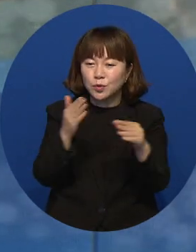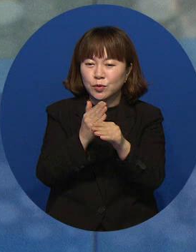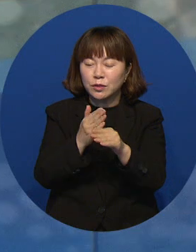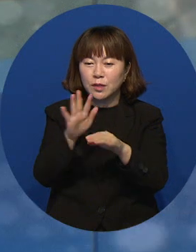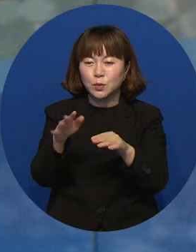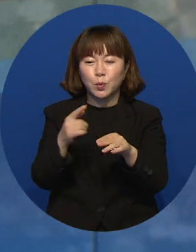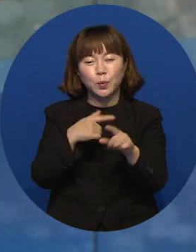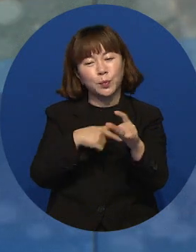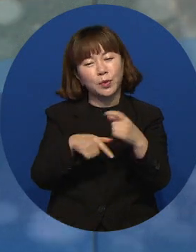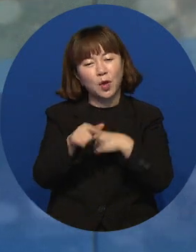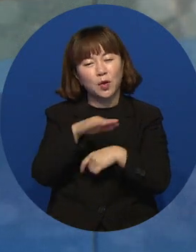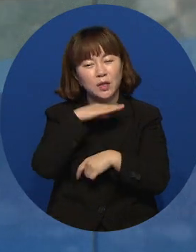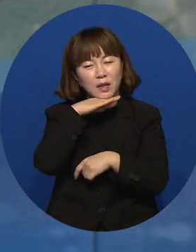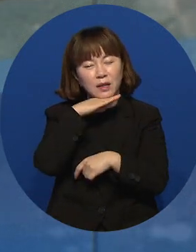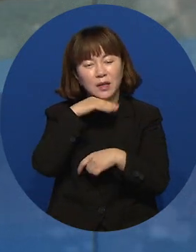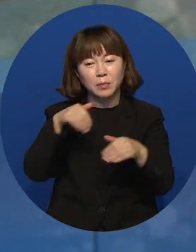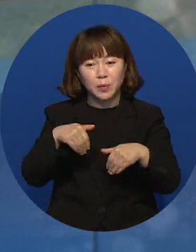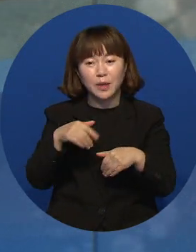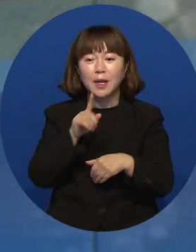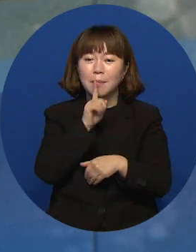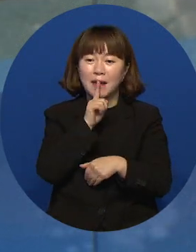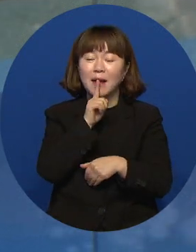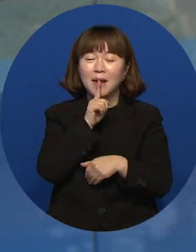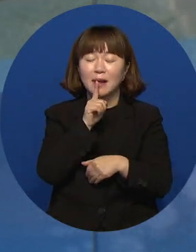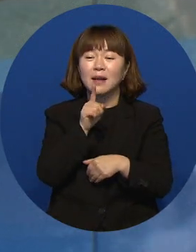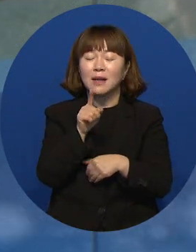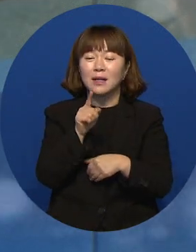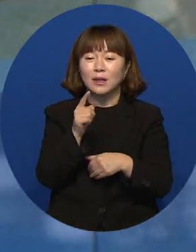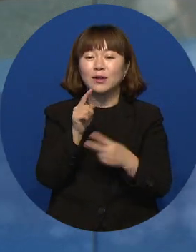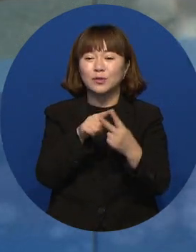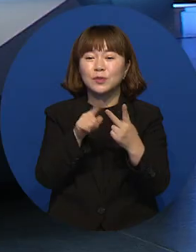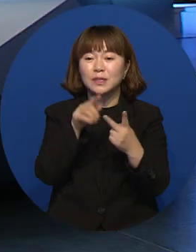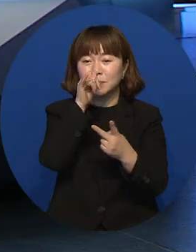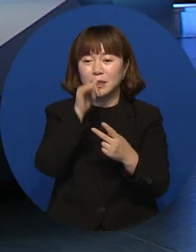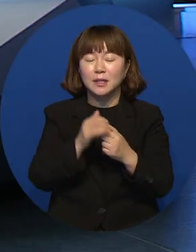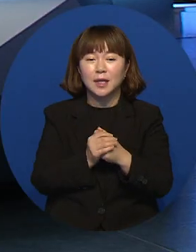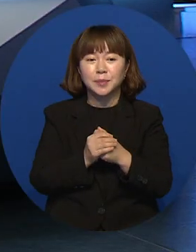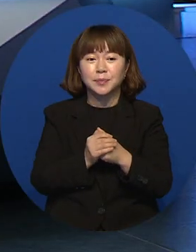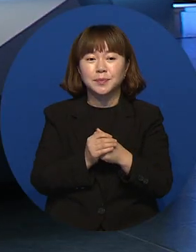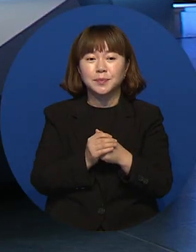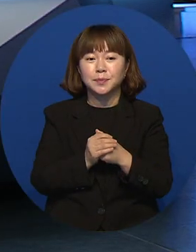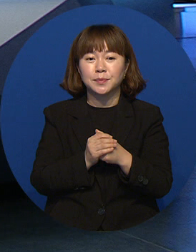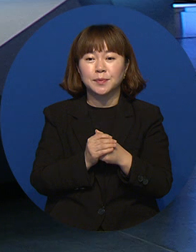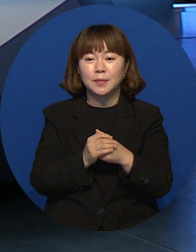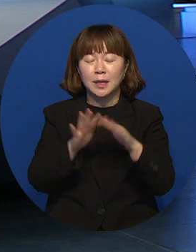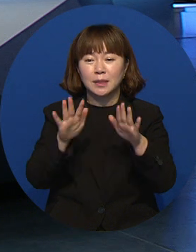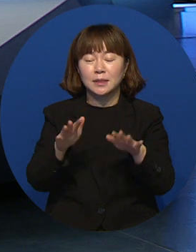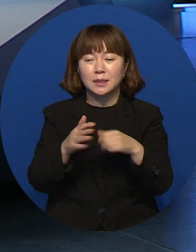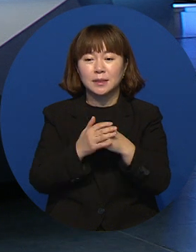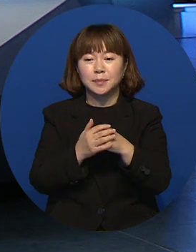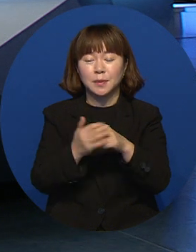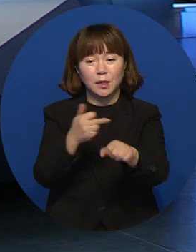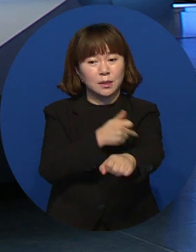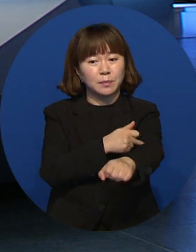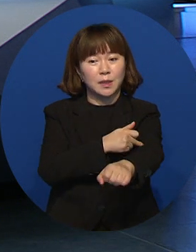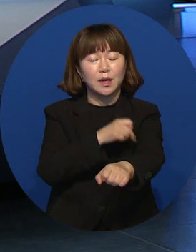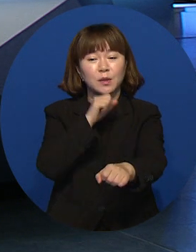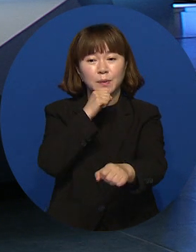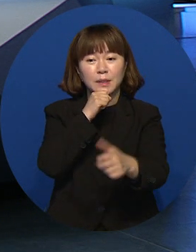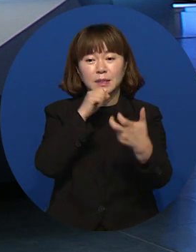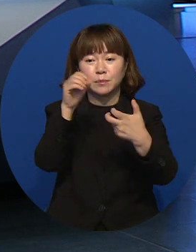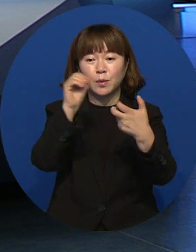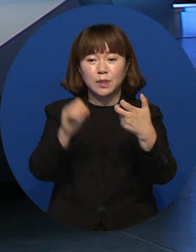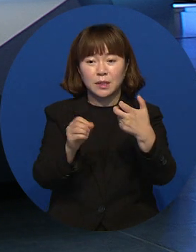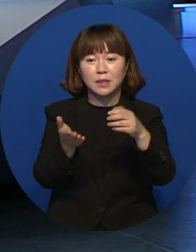관한 또 논점 있었는데 우리 김 회장님은 어떻게 보셨는지 이제 현재 지금 예방 적중률이 70% 이상이고 그 다음에 이제